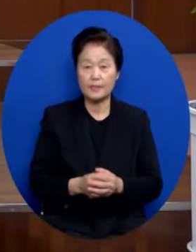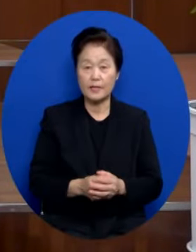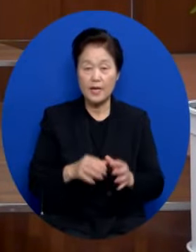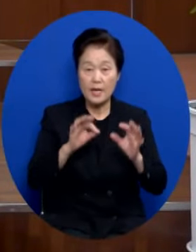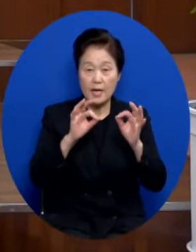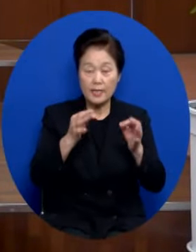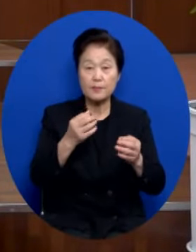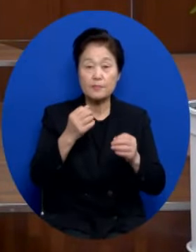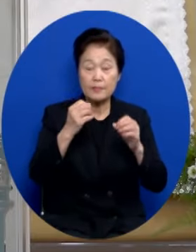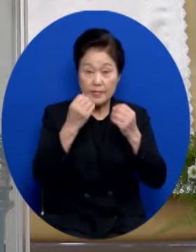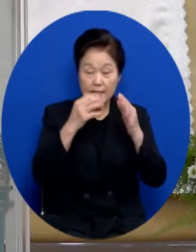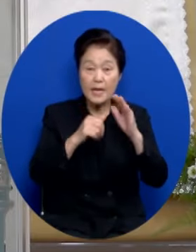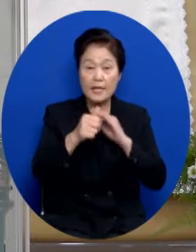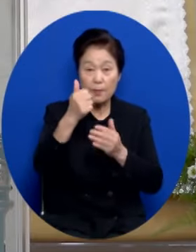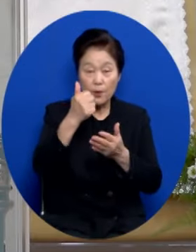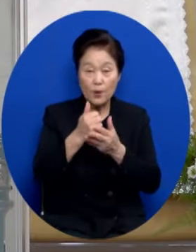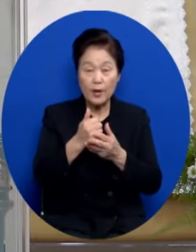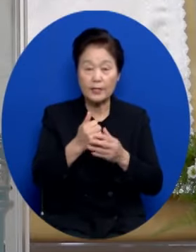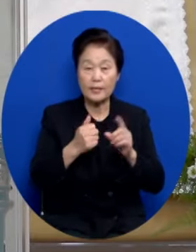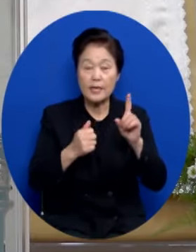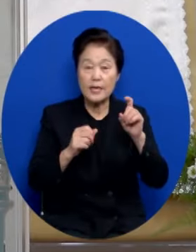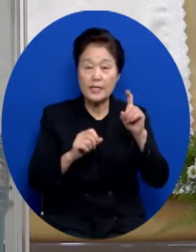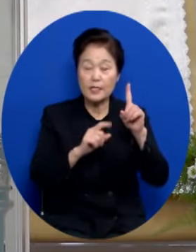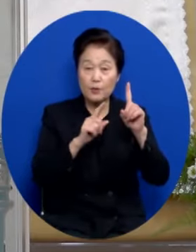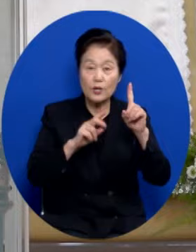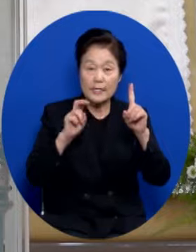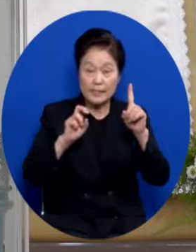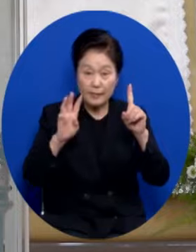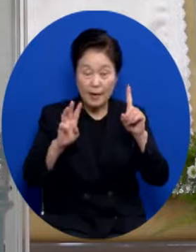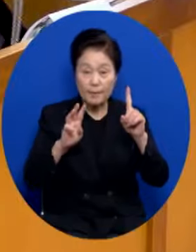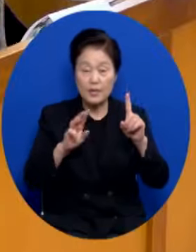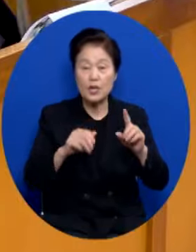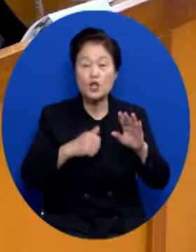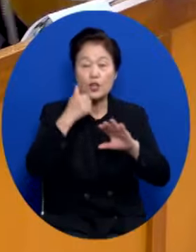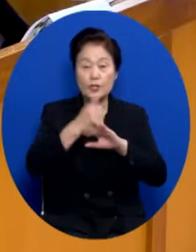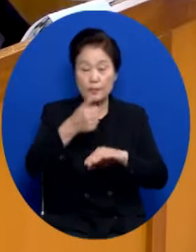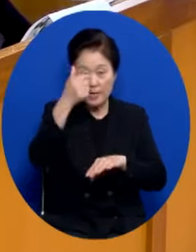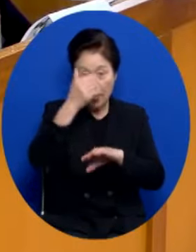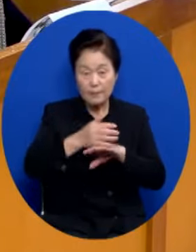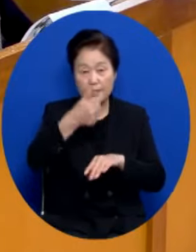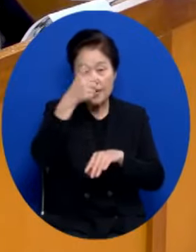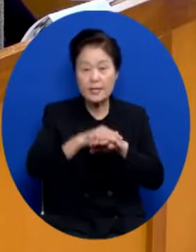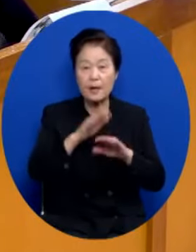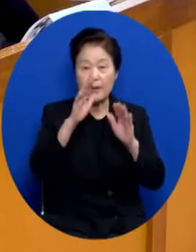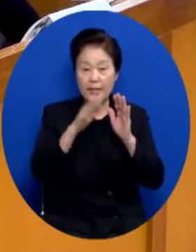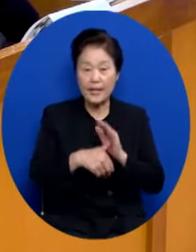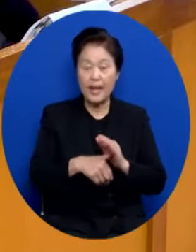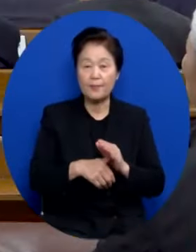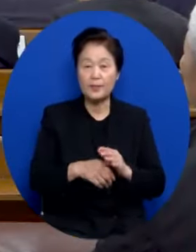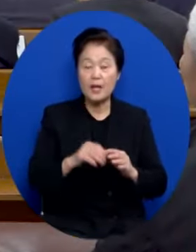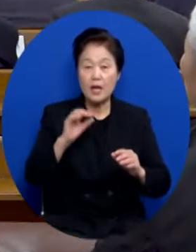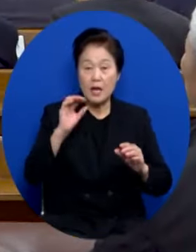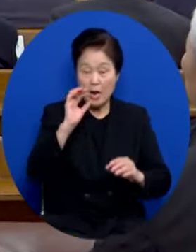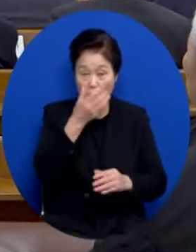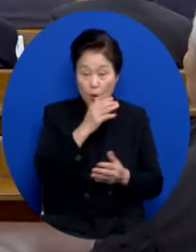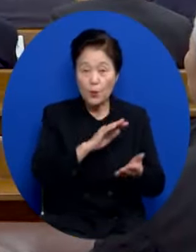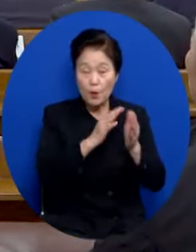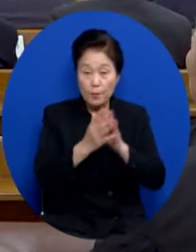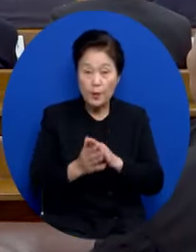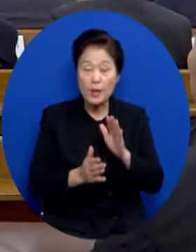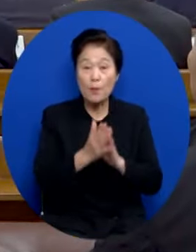김도경 신임 대표회장은 23일 열린 취임 감사예배에서 전북 14개 시군에 성시화운동본부를 조직하고 다음